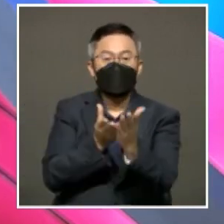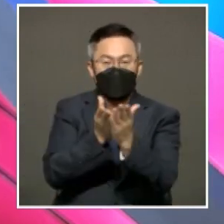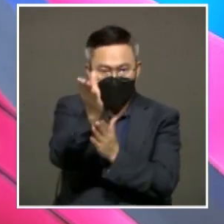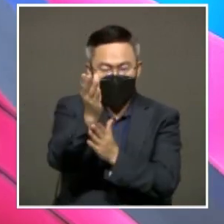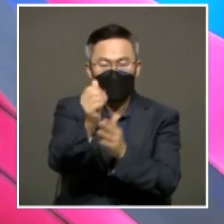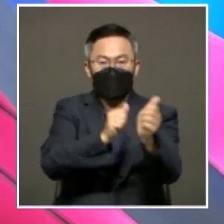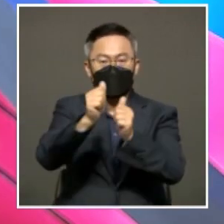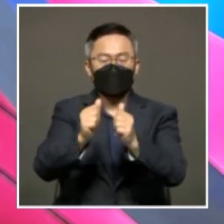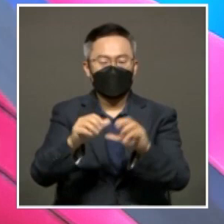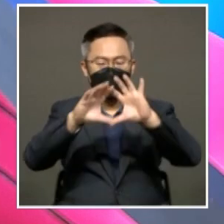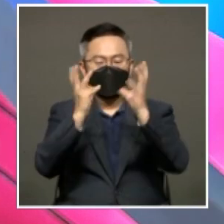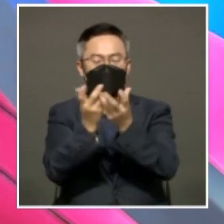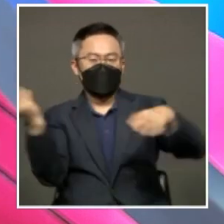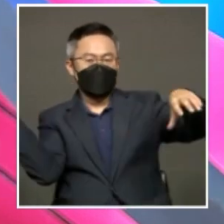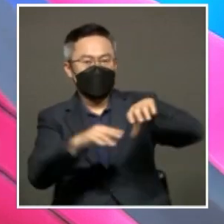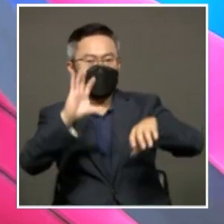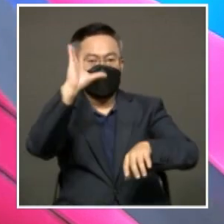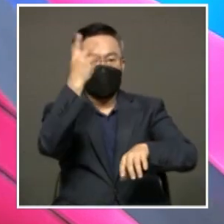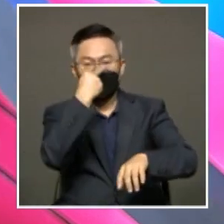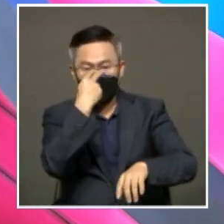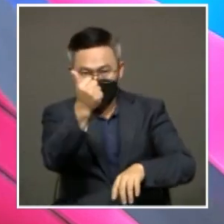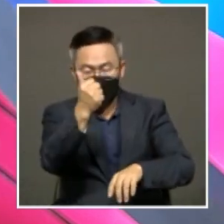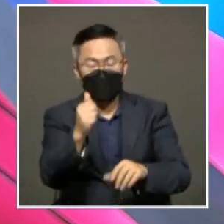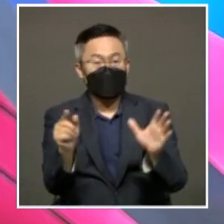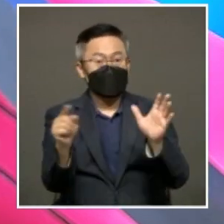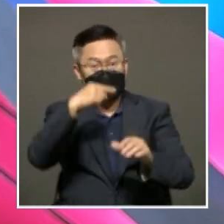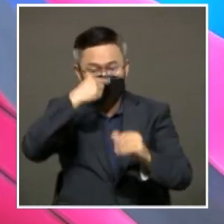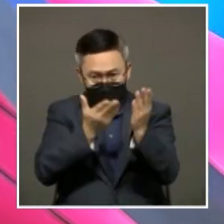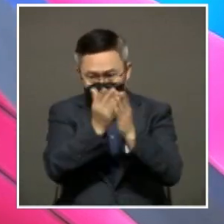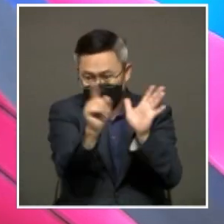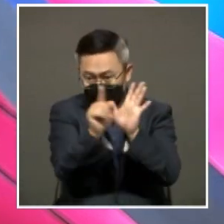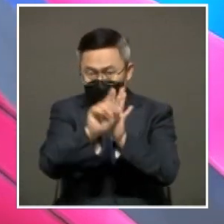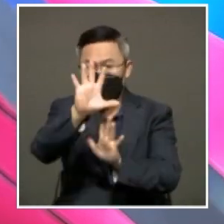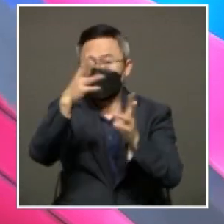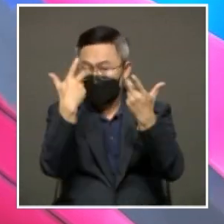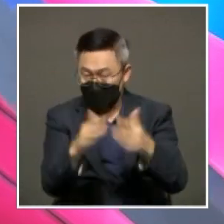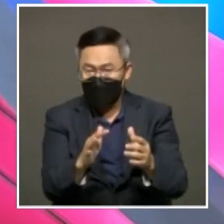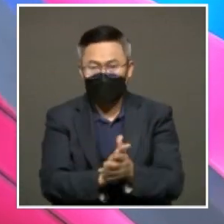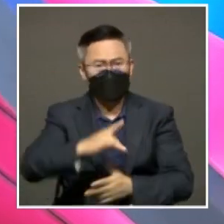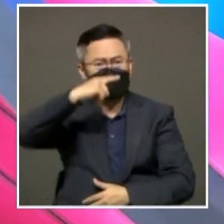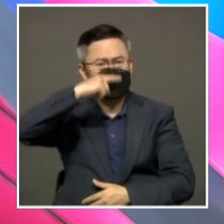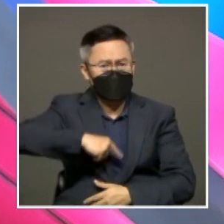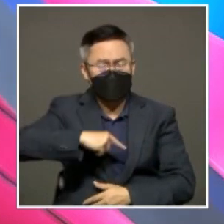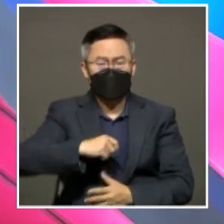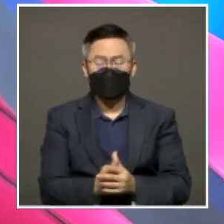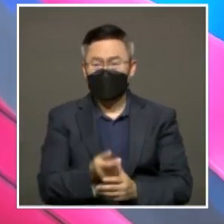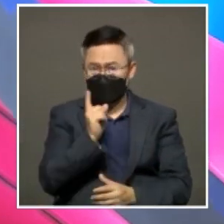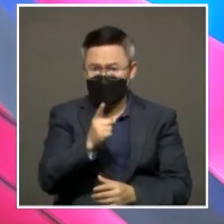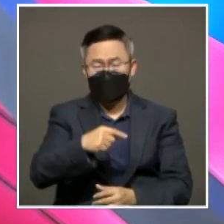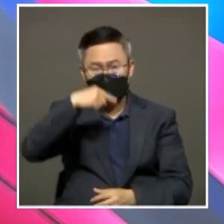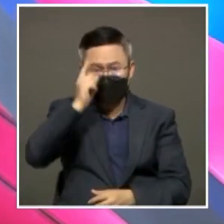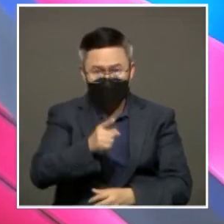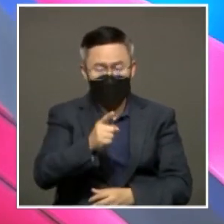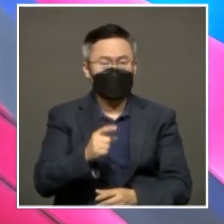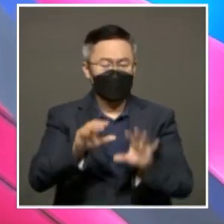การเข้าร่วมชิงแชมป์โลกสมัยที่5ติดต่อกันแต่ต้องบอกว่าจริงๆแล้วเนี่ยประเทศไทยของเราเนี่ยไม่มีลีกอาชีพด้วยซ้ำนะ